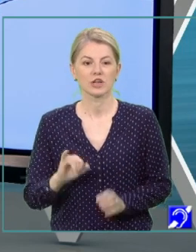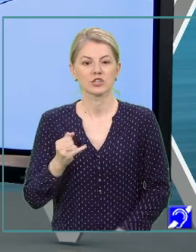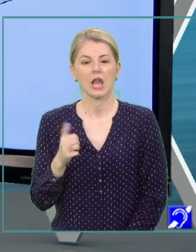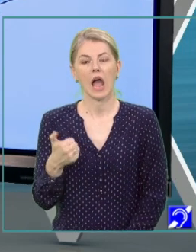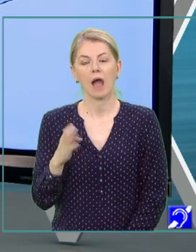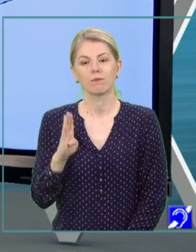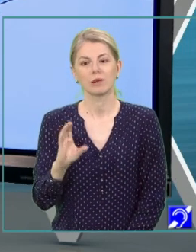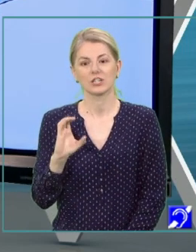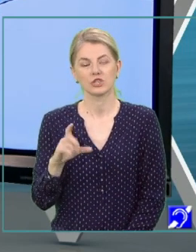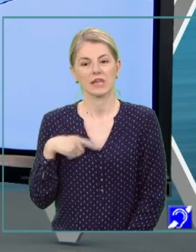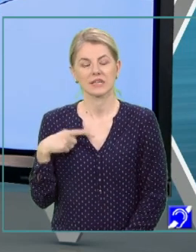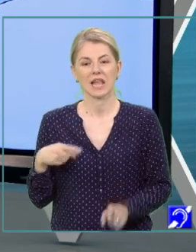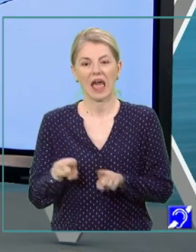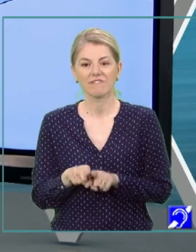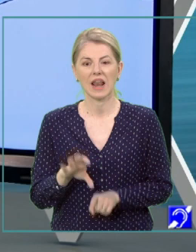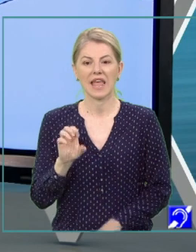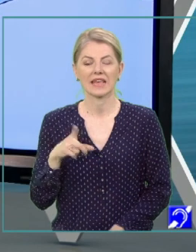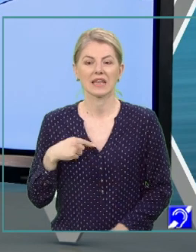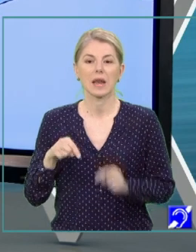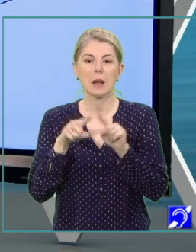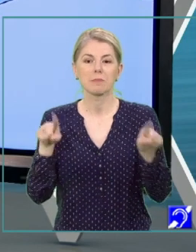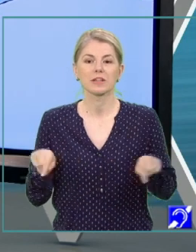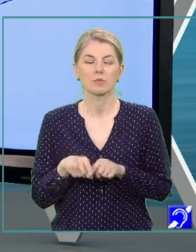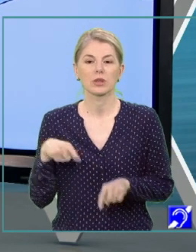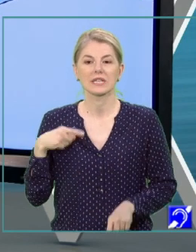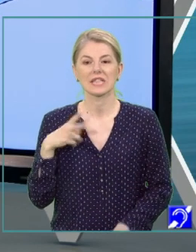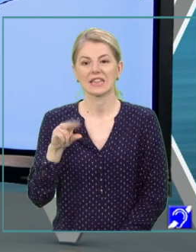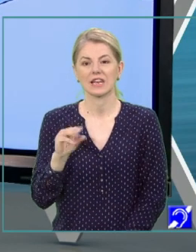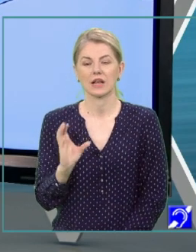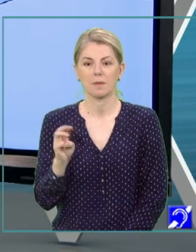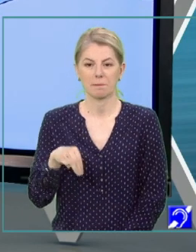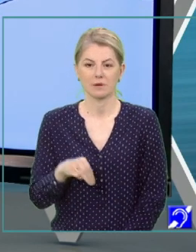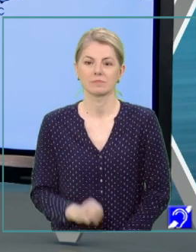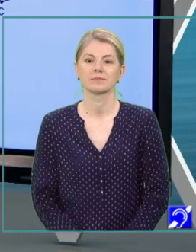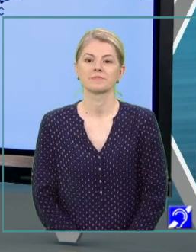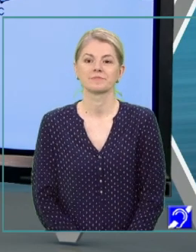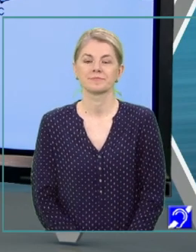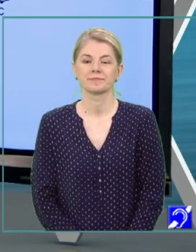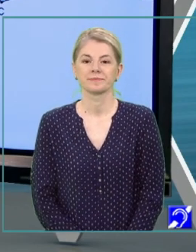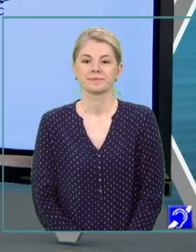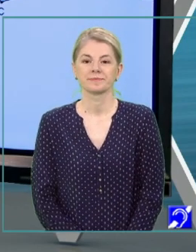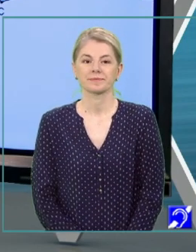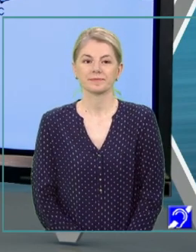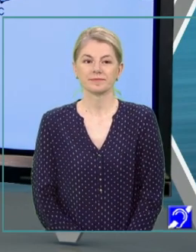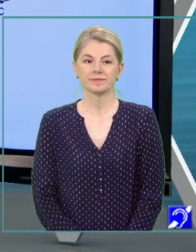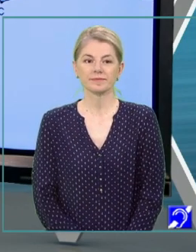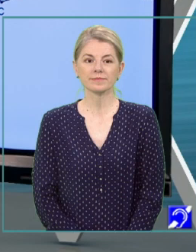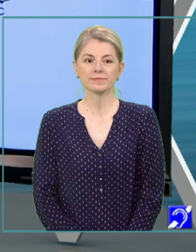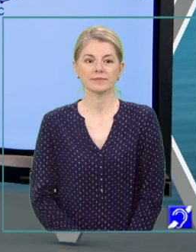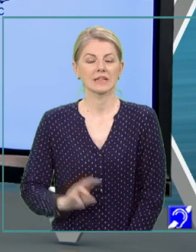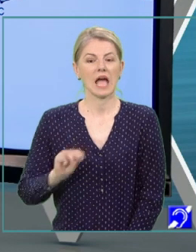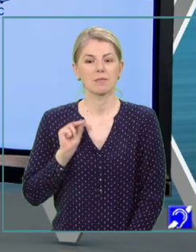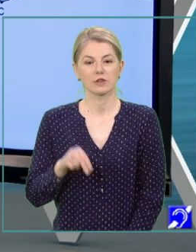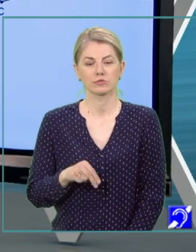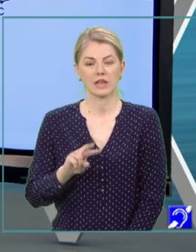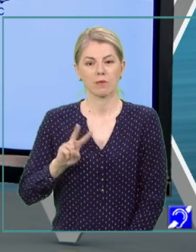ABC este echilateral, deci perimetrul este de 30 de cm. Am ajuns